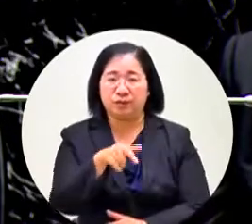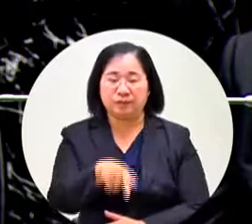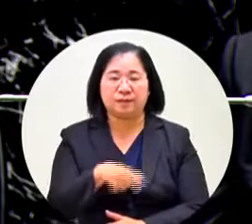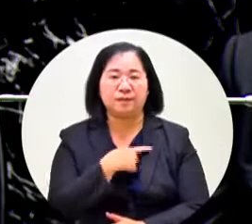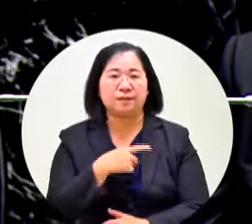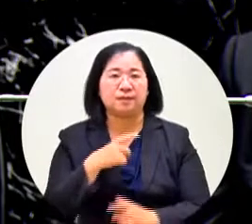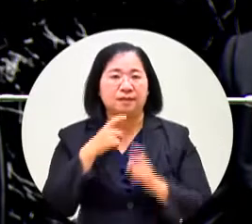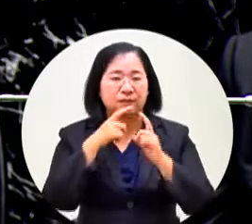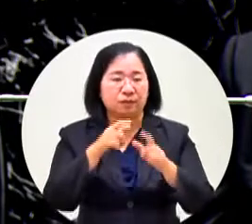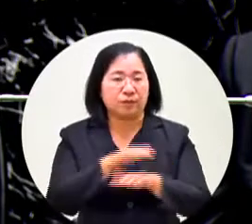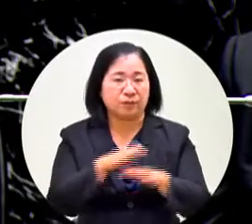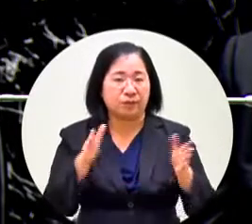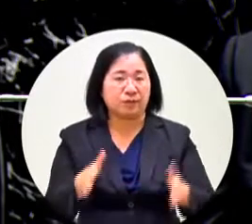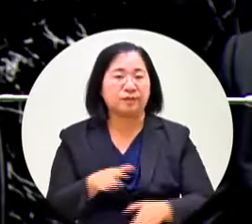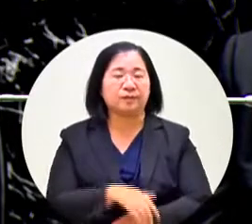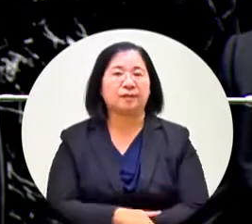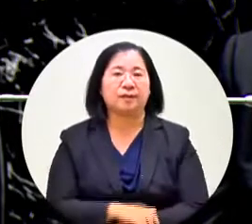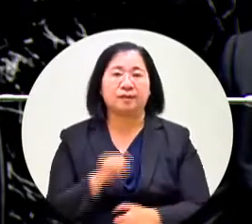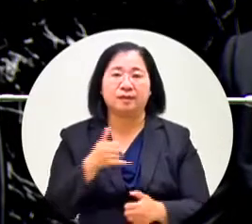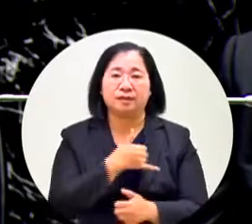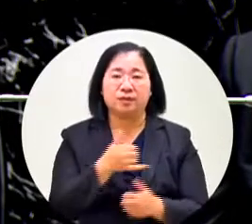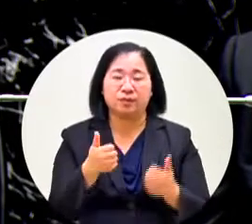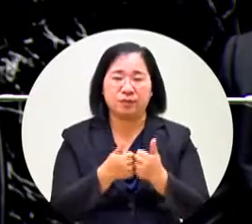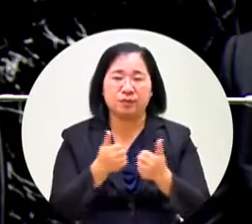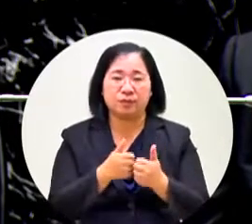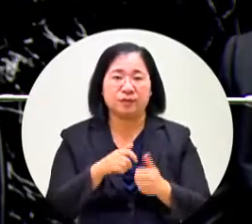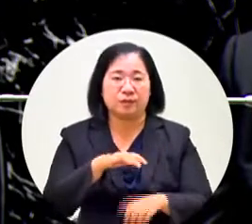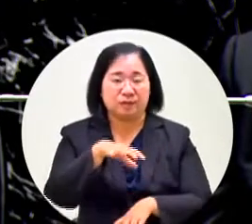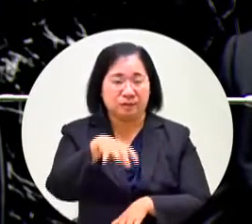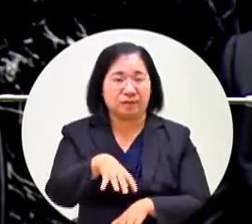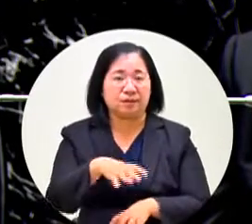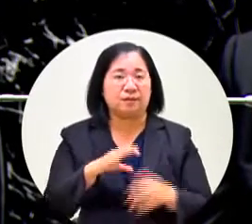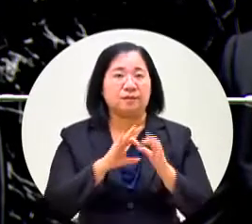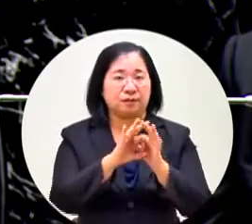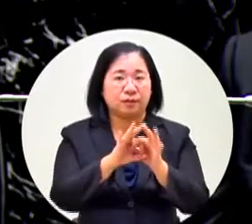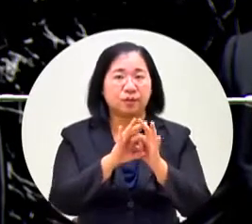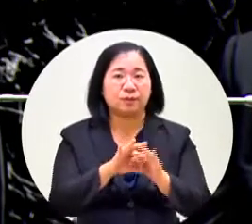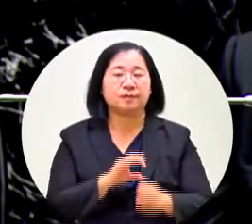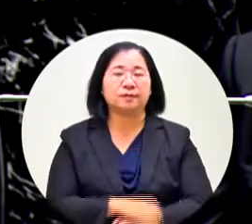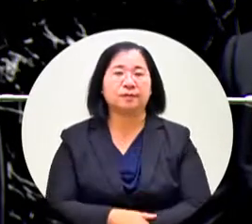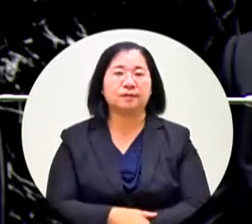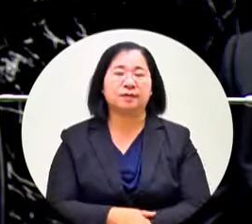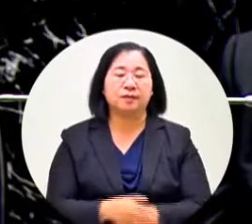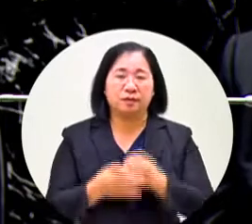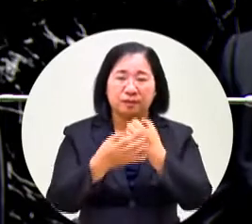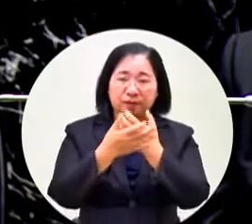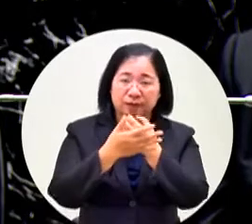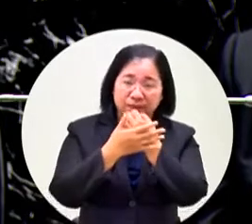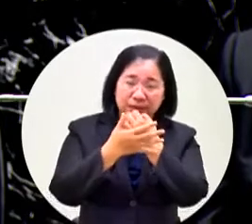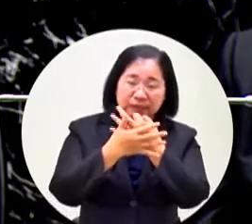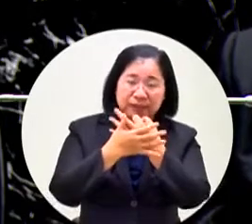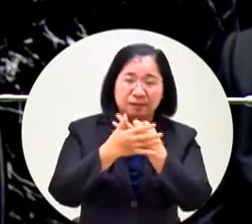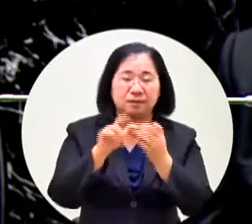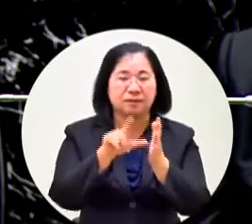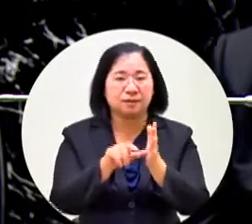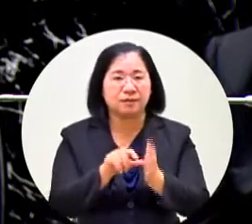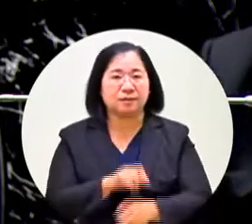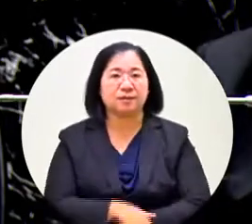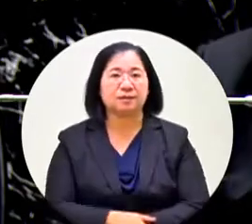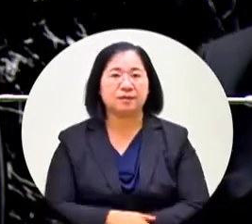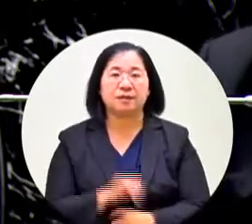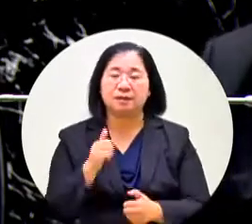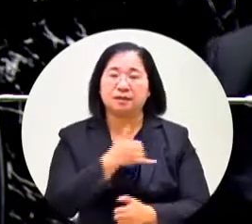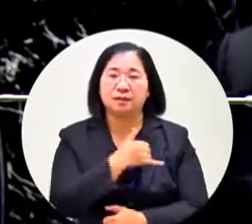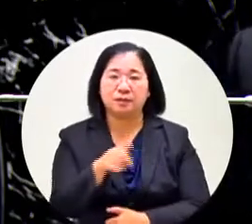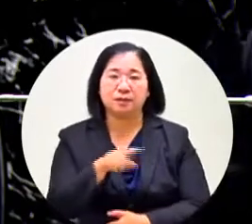们议会是由于场地的问题，还有为了节省时间的关系，所以议